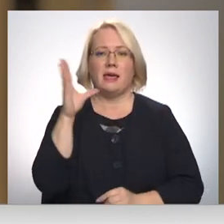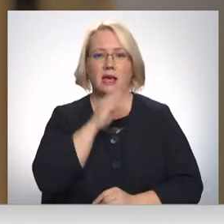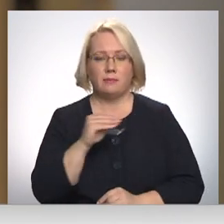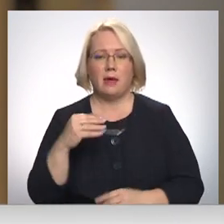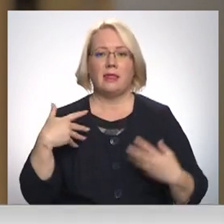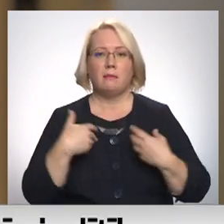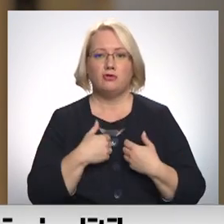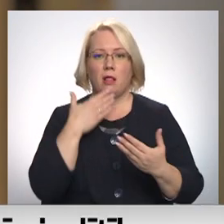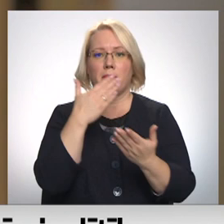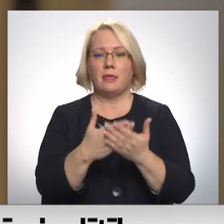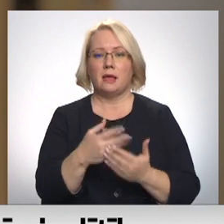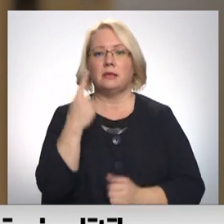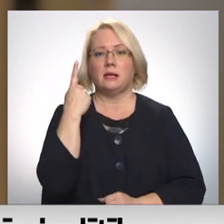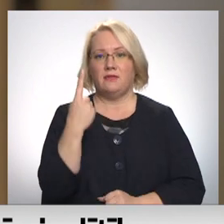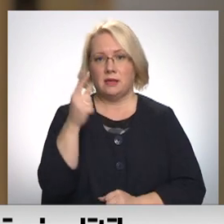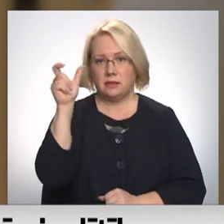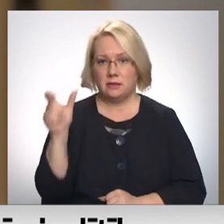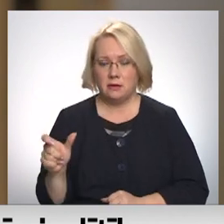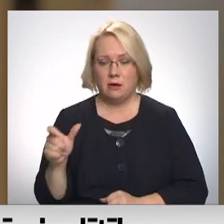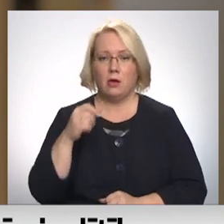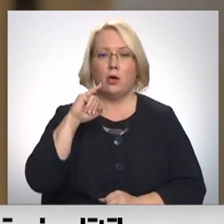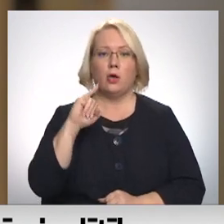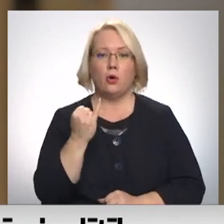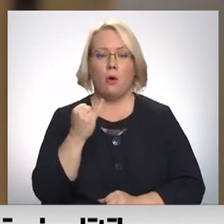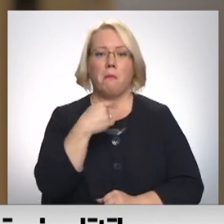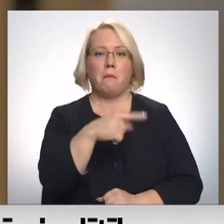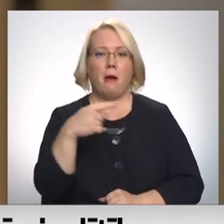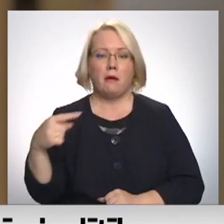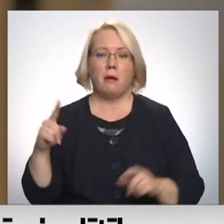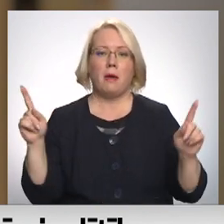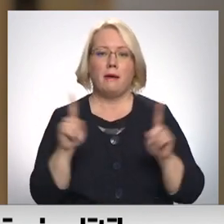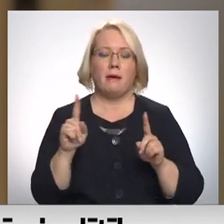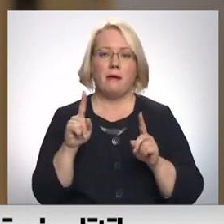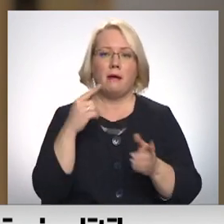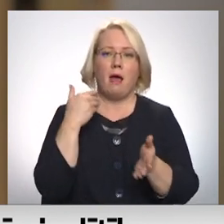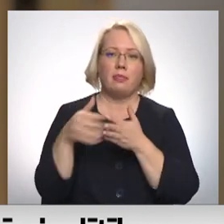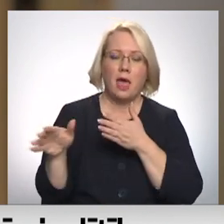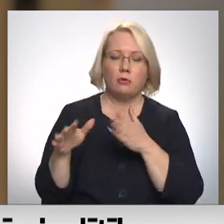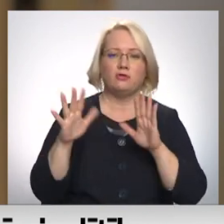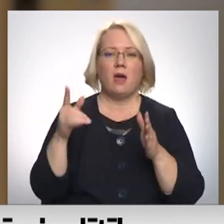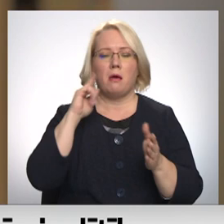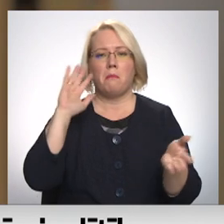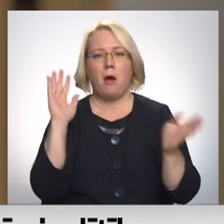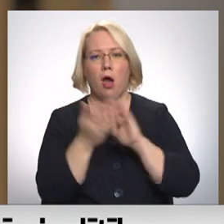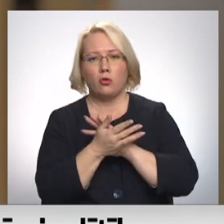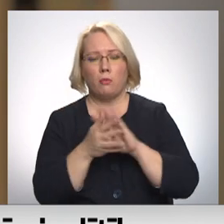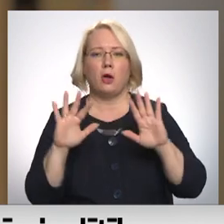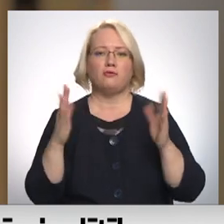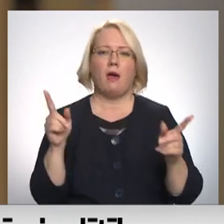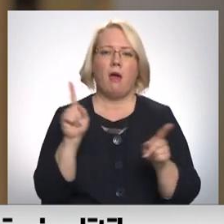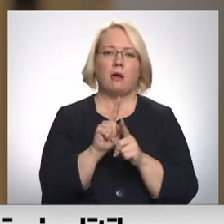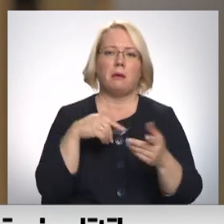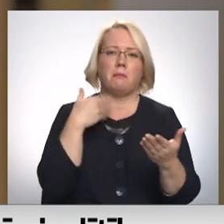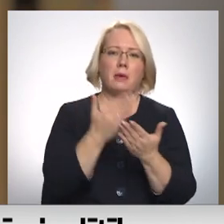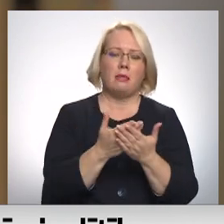mums diemžēl pieteicies tikai viens. Jo pārējiem ir vai nu atteikušies, vai pārdomājuši, vai arī